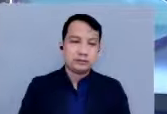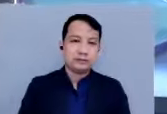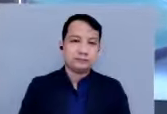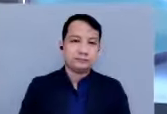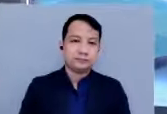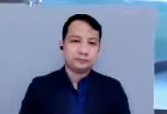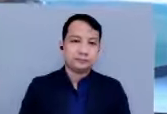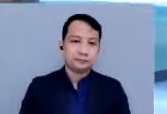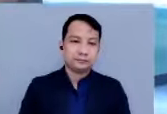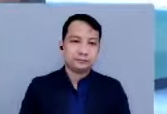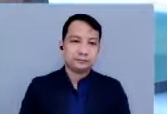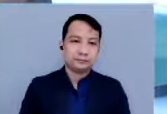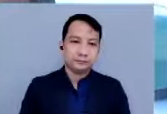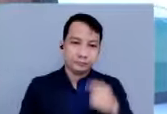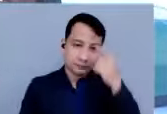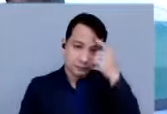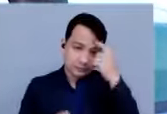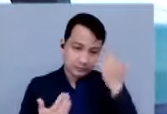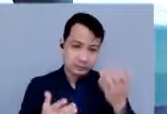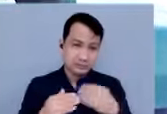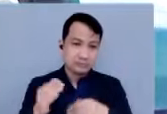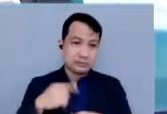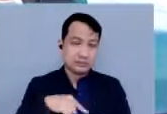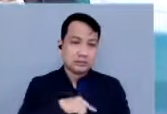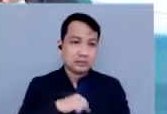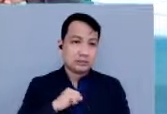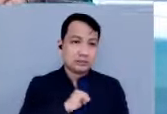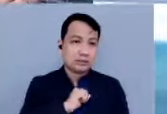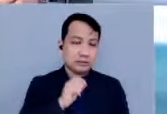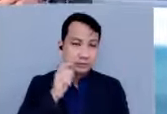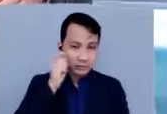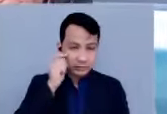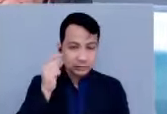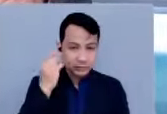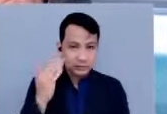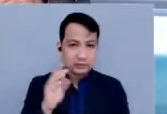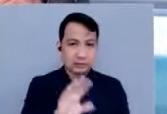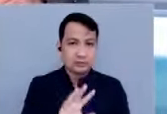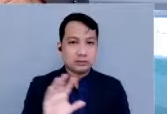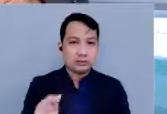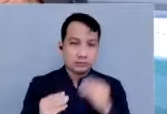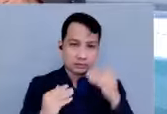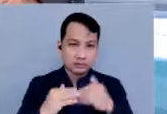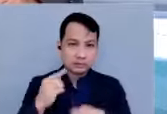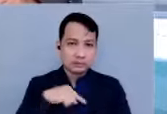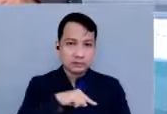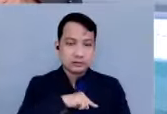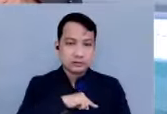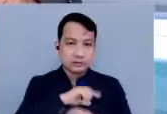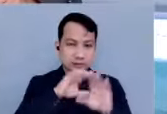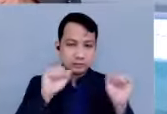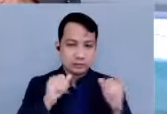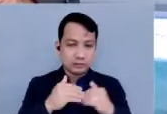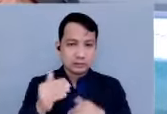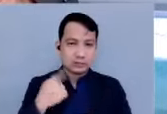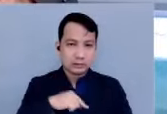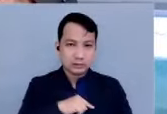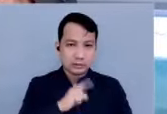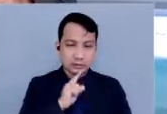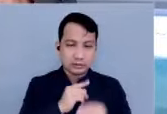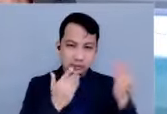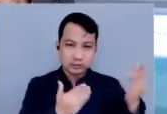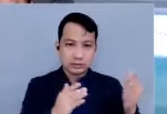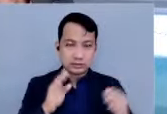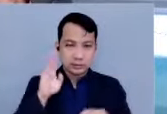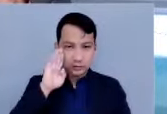Pagsasampa ng reklamong plunder si dating Senador Antonio Trillanes IV laban kina dating Pangulong Rodrigo Duterte at Senator